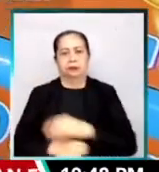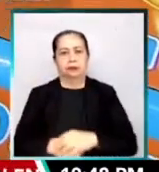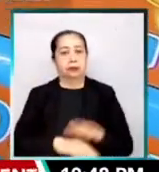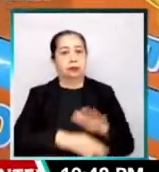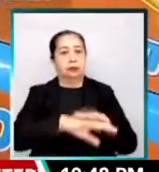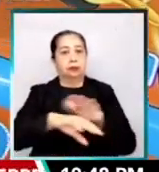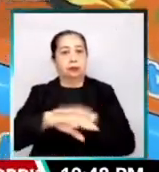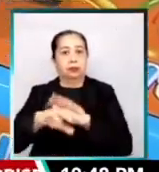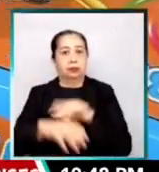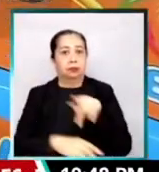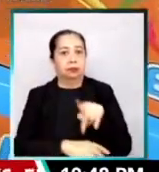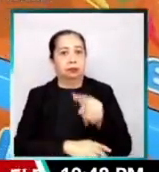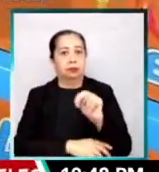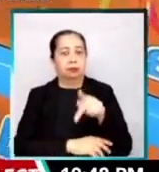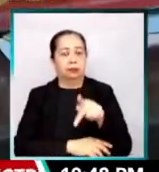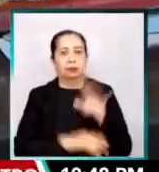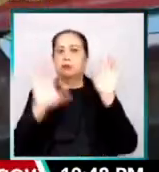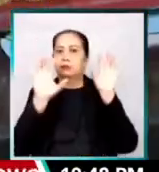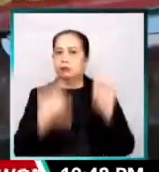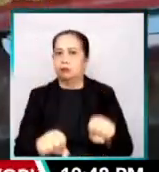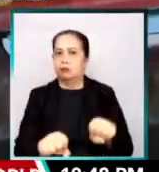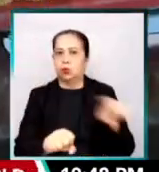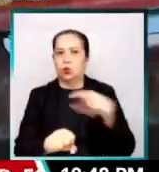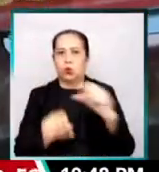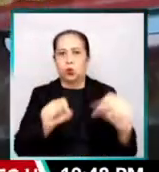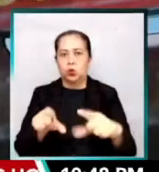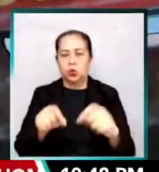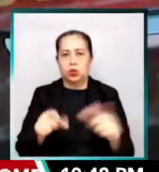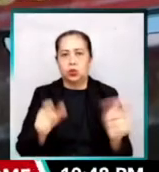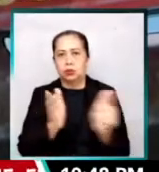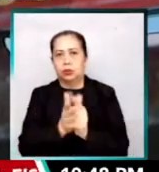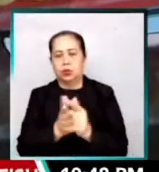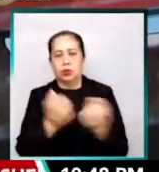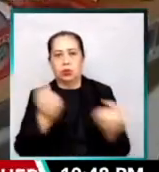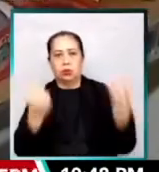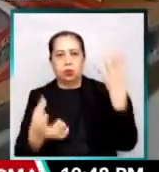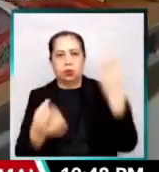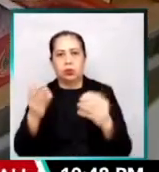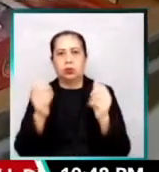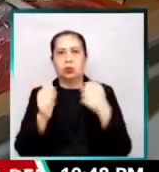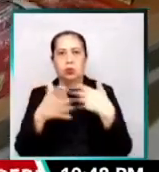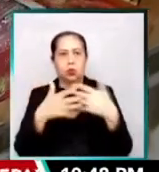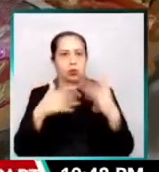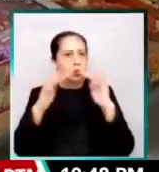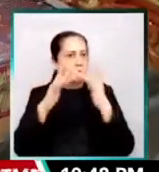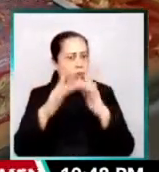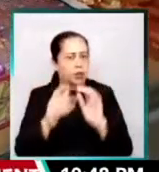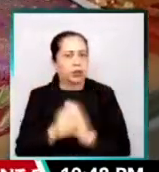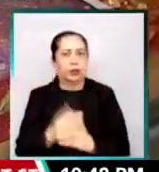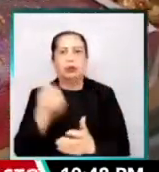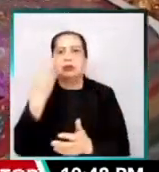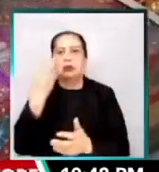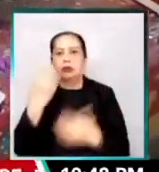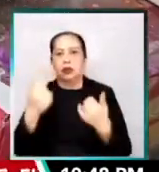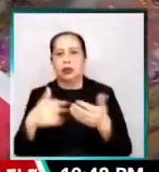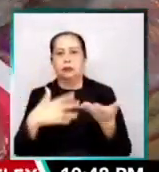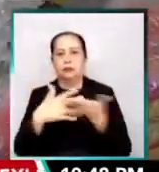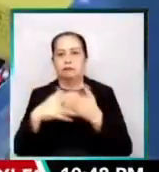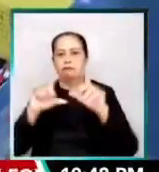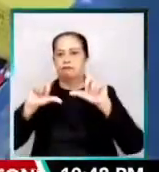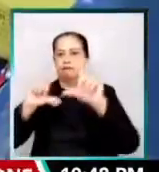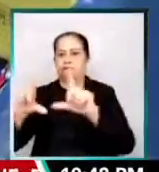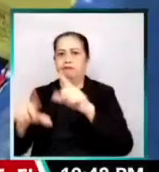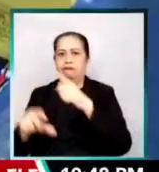PNP, huhulihin ang mga nagbebenta ng bawal na puputok maging online. 15 na raw ang kanilang kinasuhan dahil